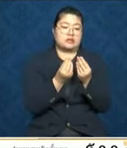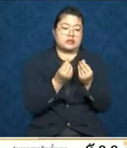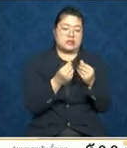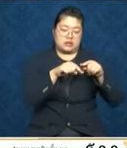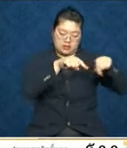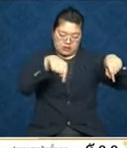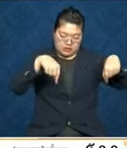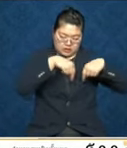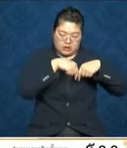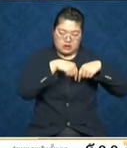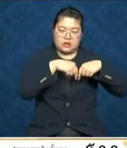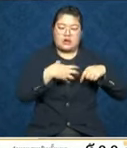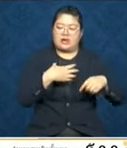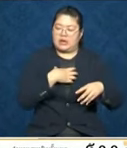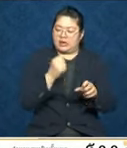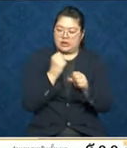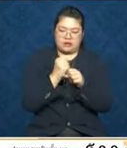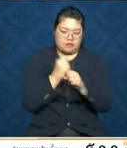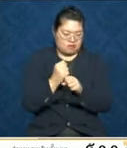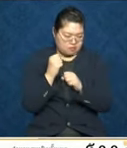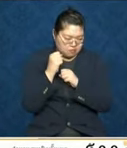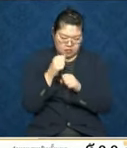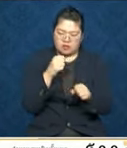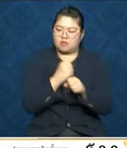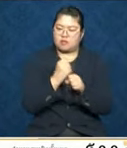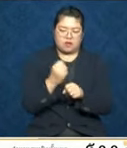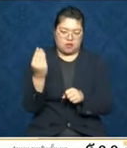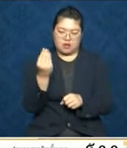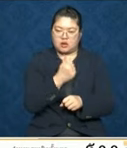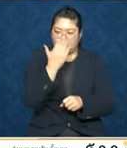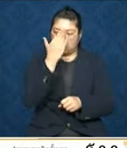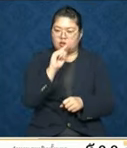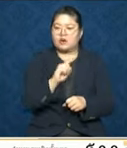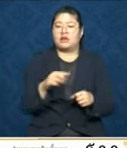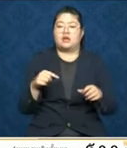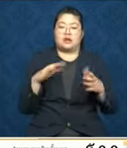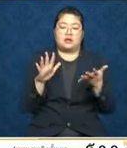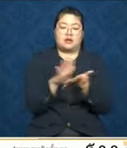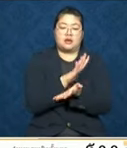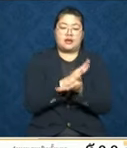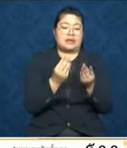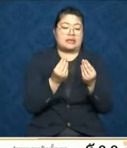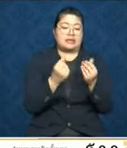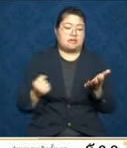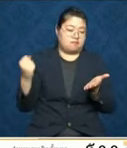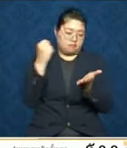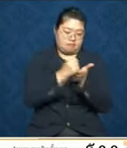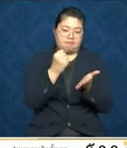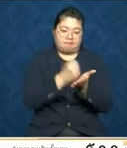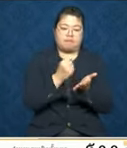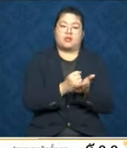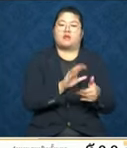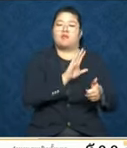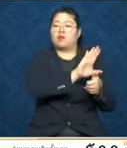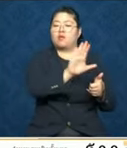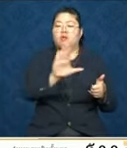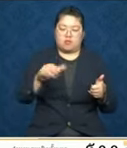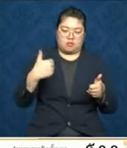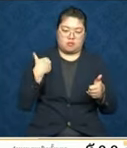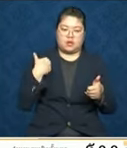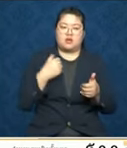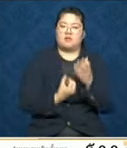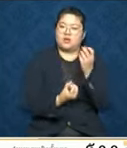พัทลุงนะคะแค่เร่งดำเนินการนะคะพิสูจน์ให้เรียบร้อยแล้วคุณสามารถที่จะออกโฉนดเป็นรายเฉพาะบุคคลได้อยู่แล้วนะคะพื้นที่ตรงนี้ไม่ได้บุกรุ